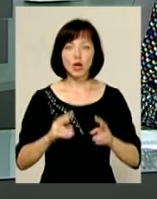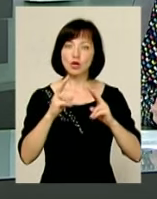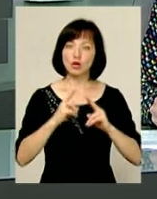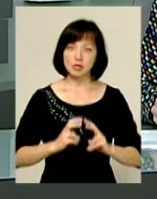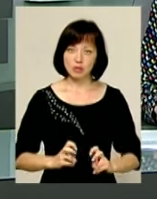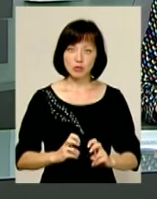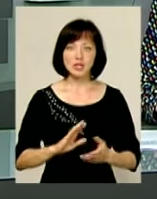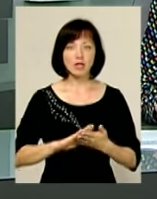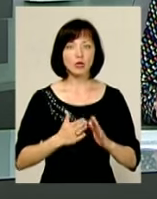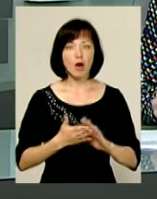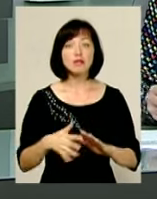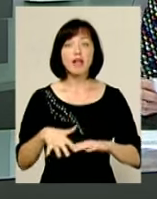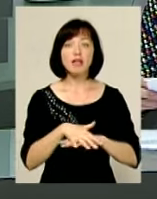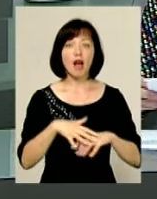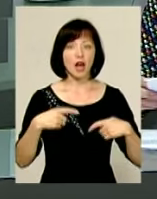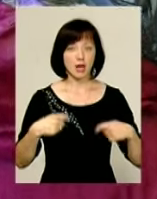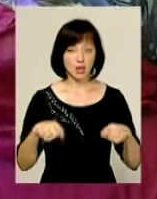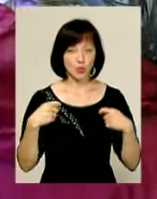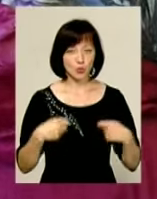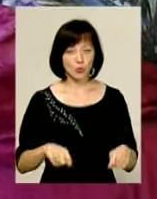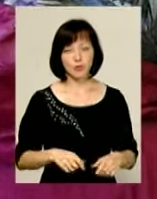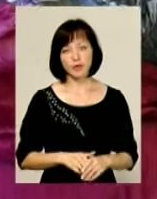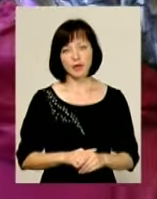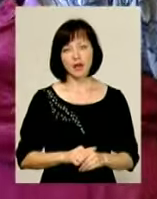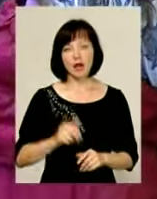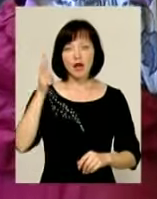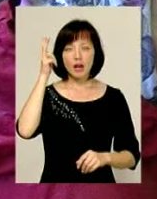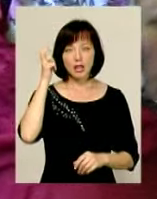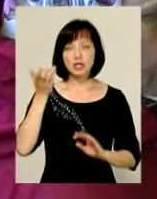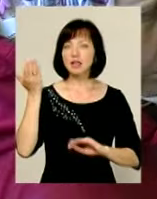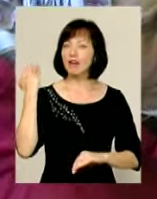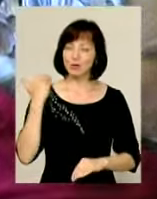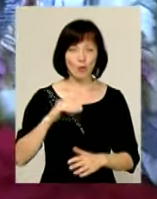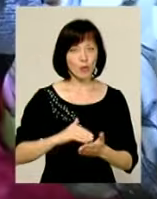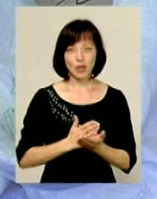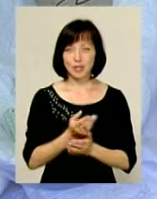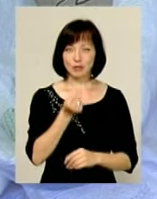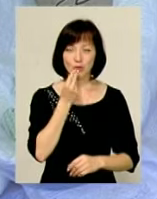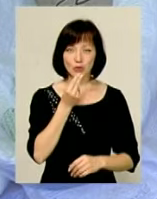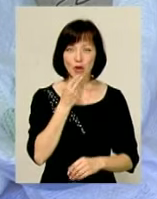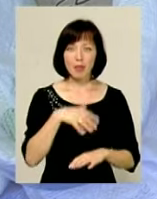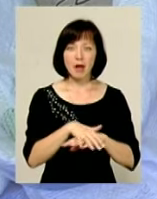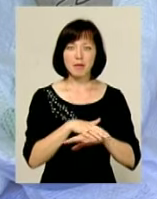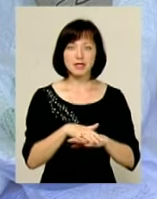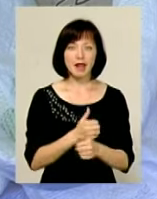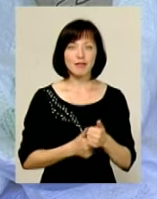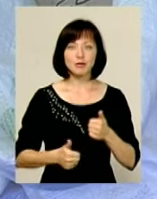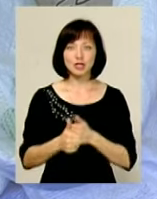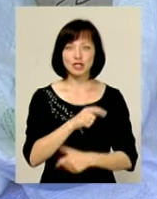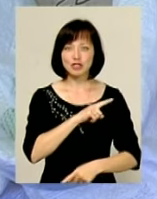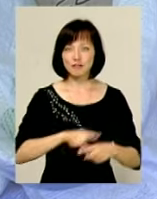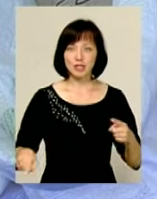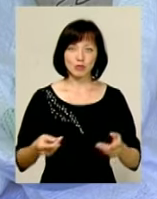досліджували ситуацію на ринку. Гречка вже давно стала політичним продуктом. На базарі вона випереджає за